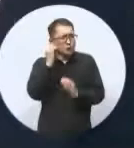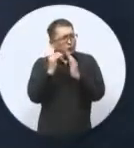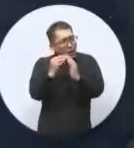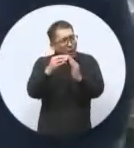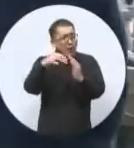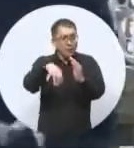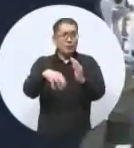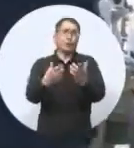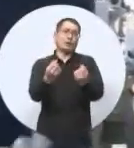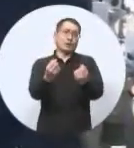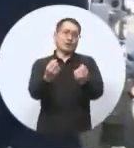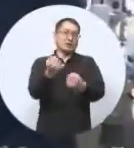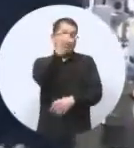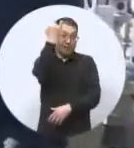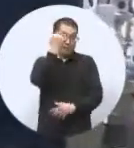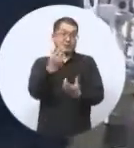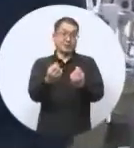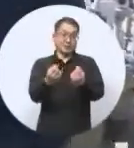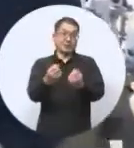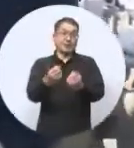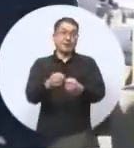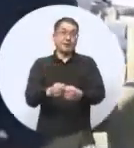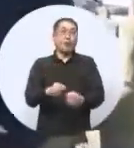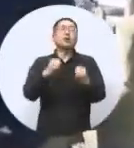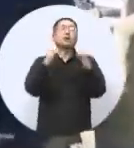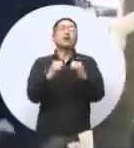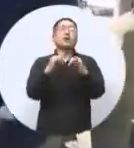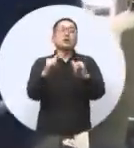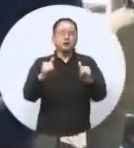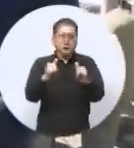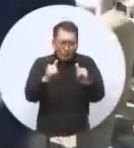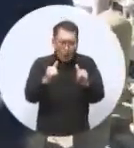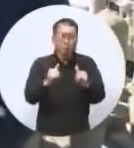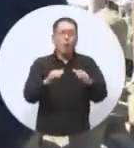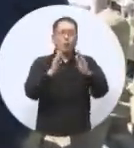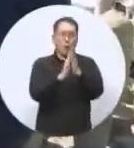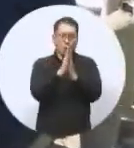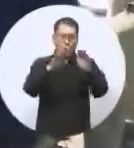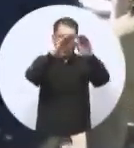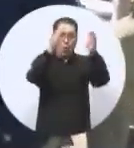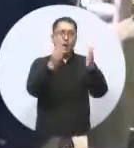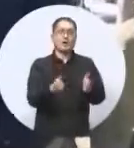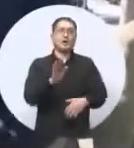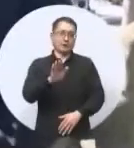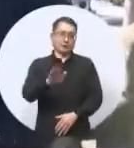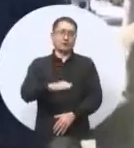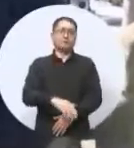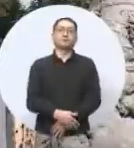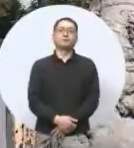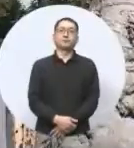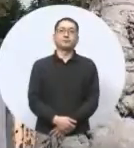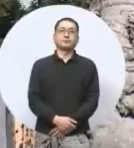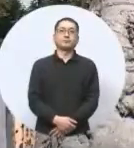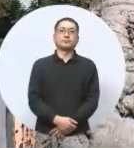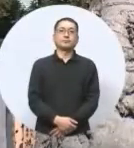なんですけどね、 そこに拠点になっていた 人たちのお墓ということですね。